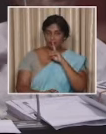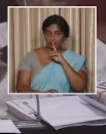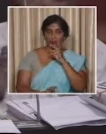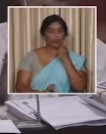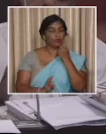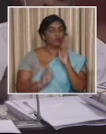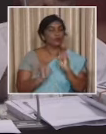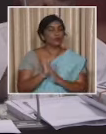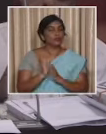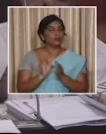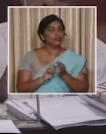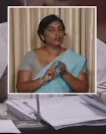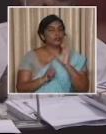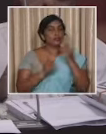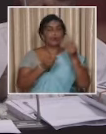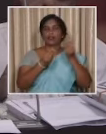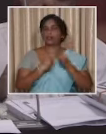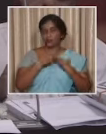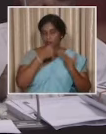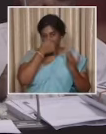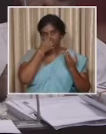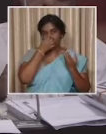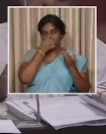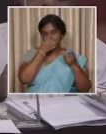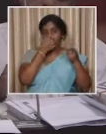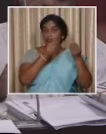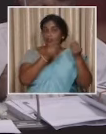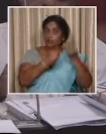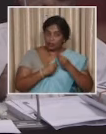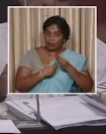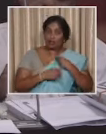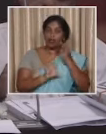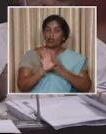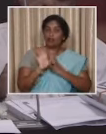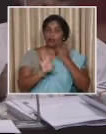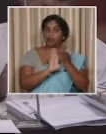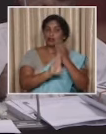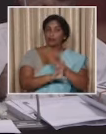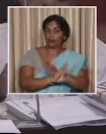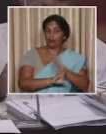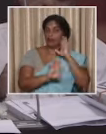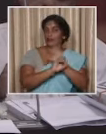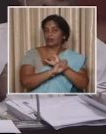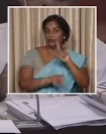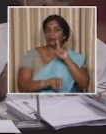මුදල් කමිටියේ සභාපතිකම අපිට දුන්නේ නැහැ. ඒක දුන්නේ නම් අපි අවුරුදු දෙකකට කලින් මේක හෙලි කරනවා.